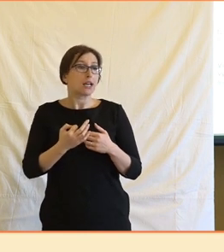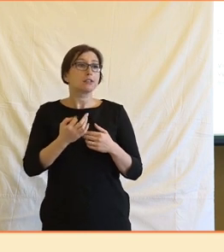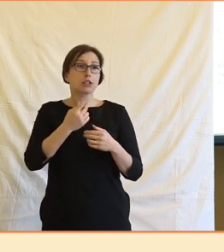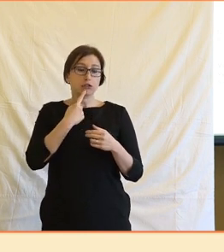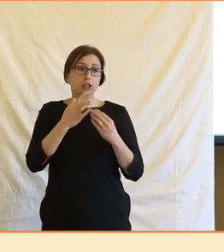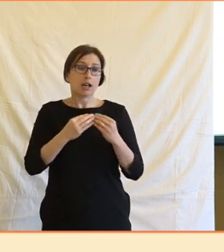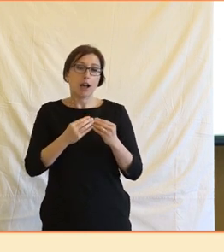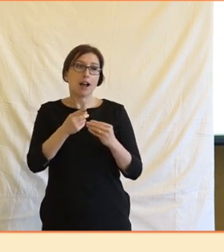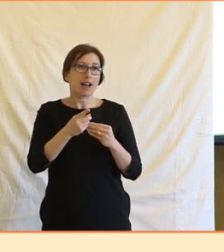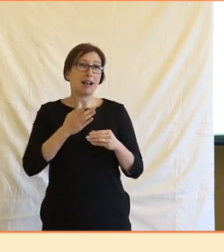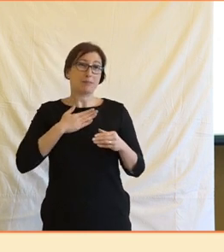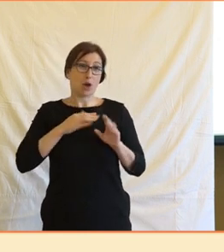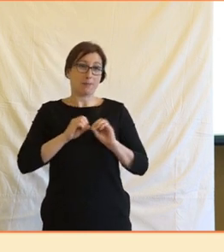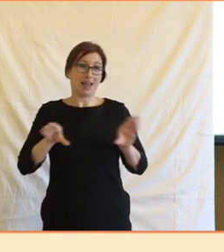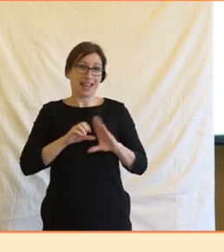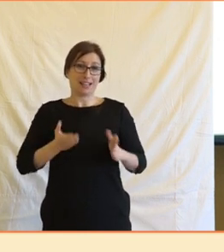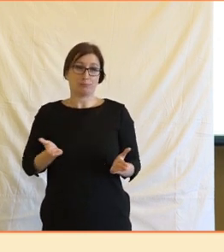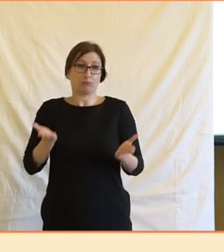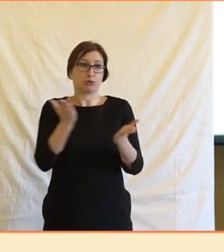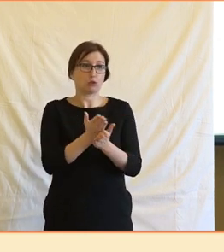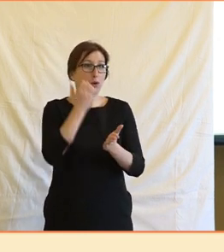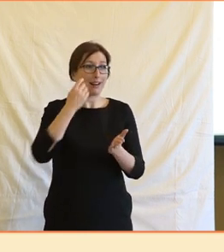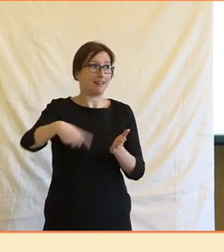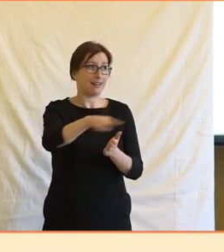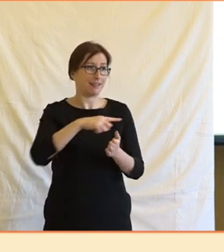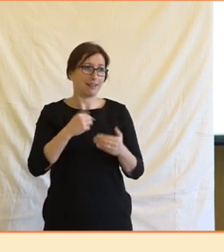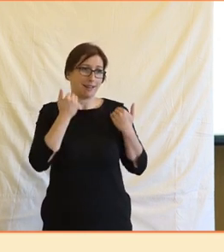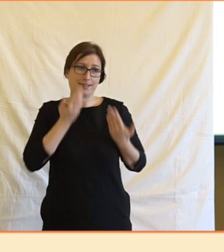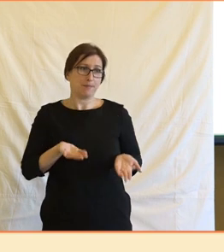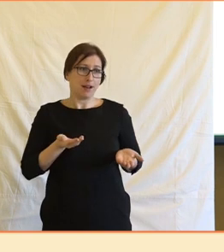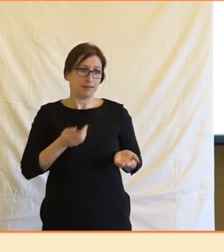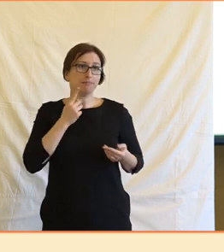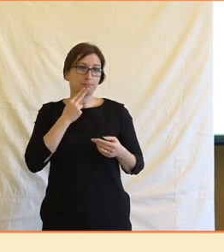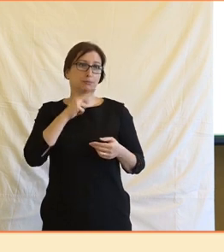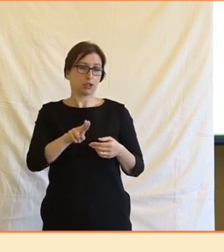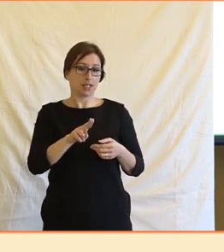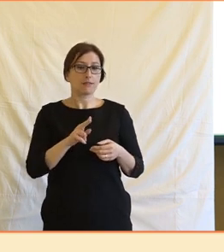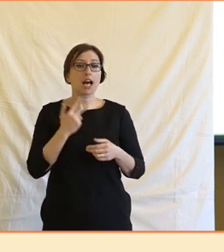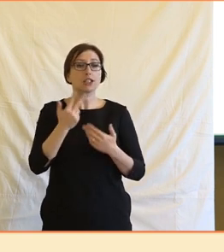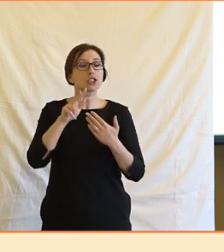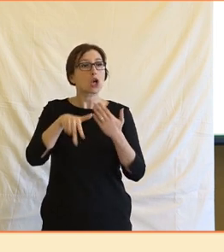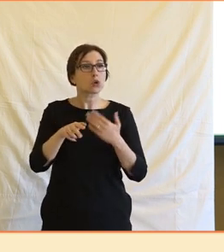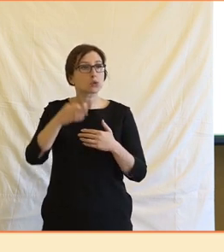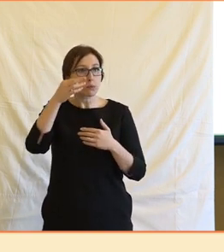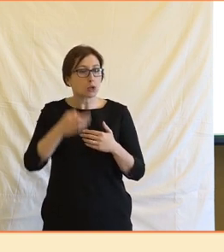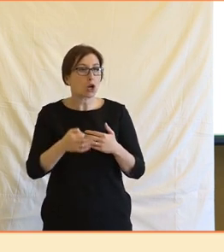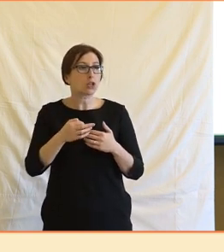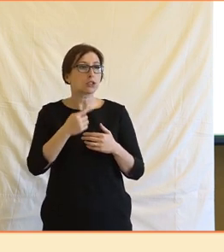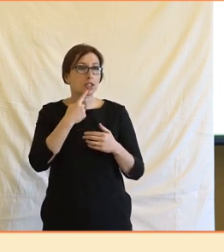přiznávají, že výstupy jejich média nejsou přizpůsobená této komunitě a 38%